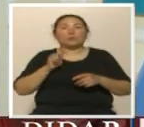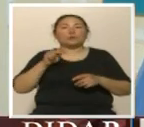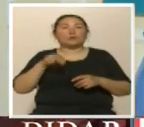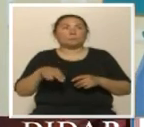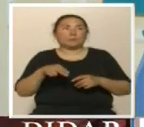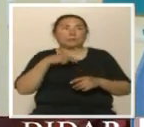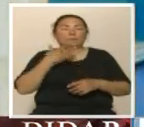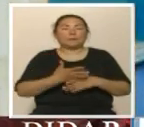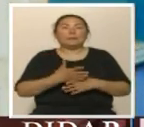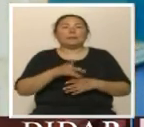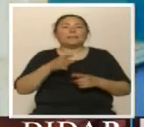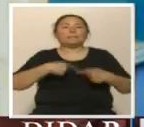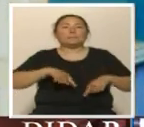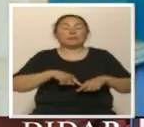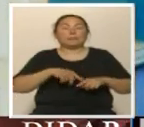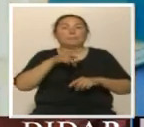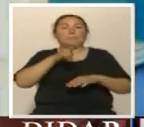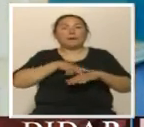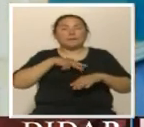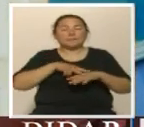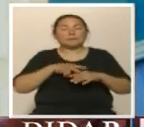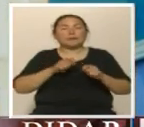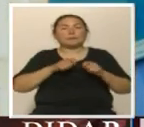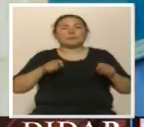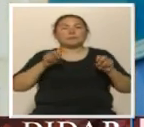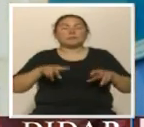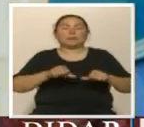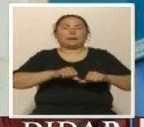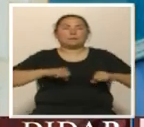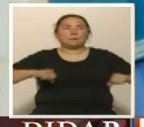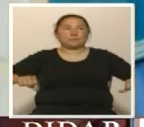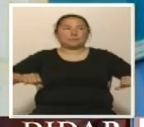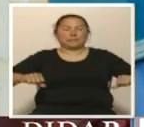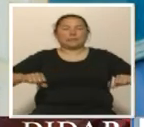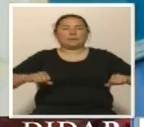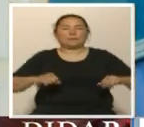чрезвычайным ситуациям и департамента полиции создана между ведомственно-следственная оперативная группа